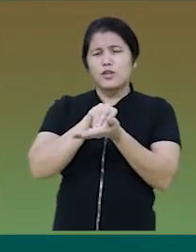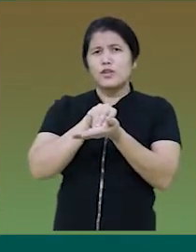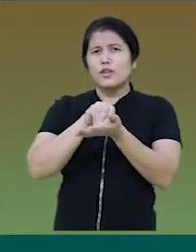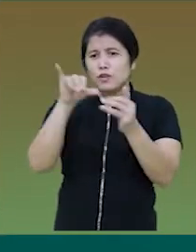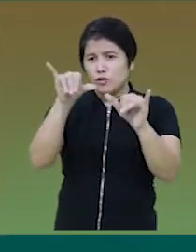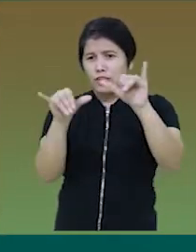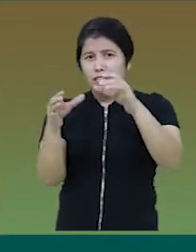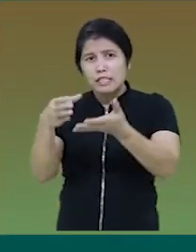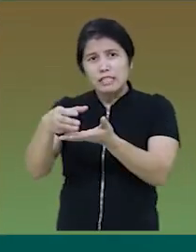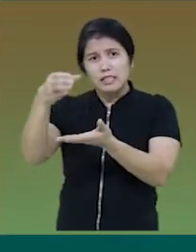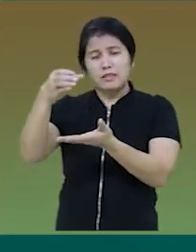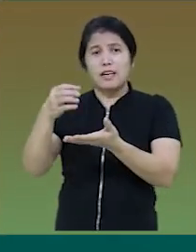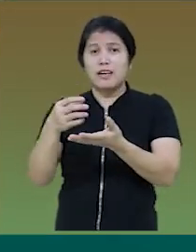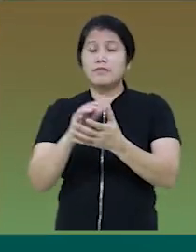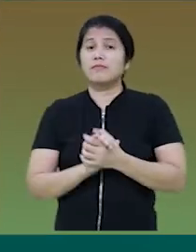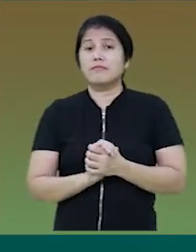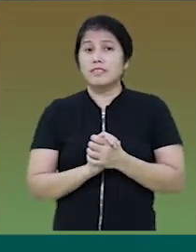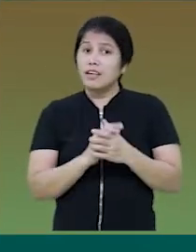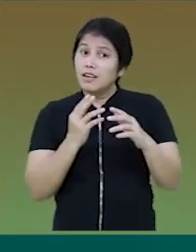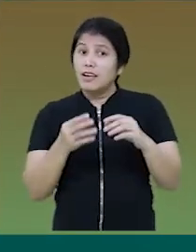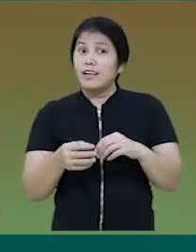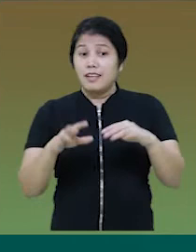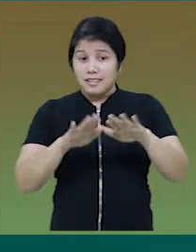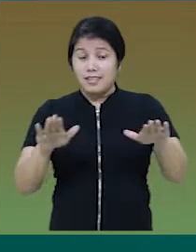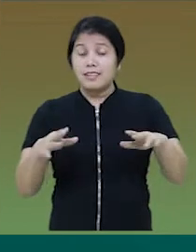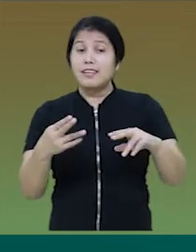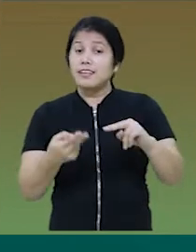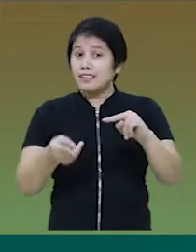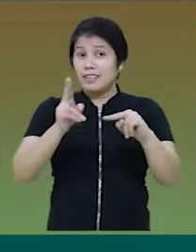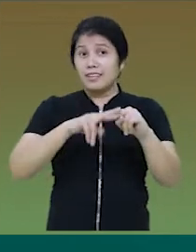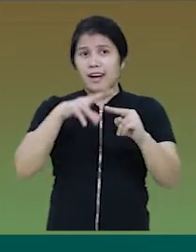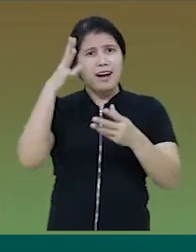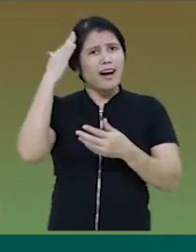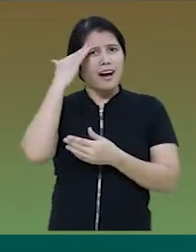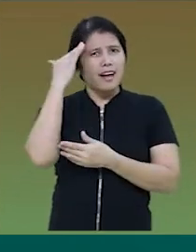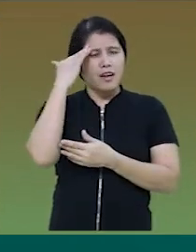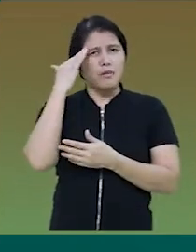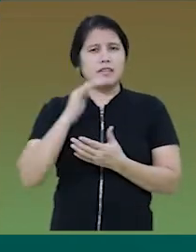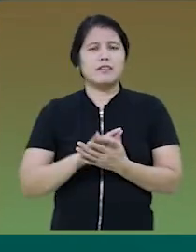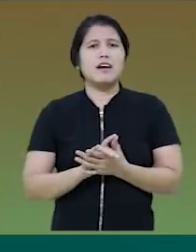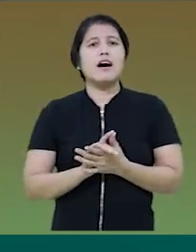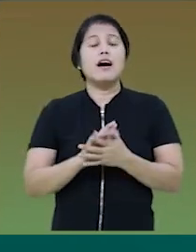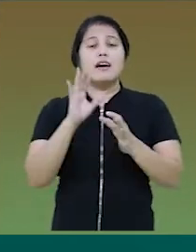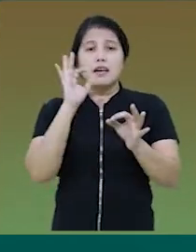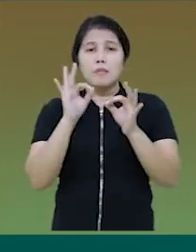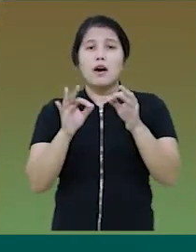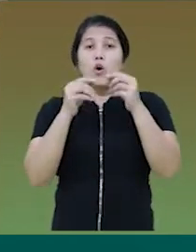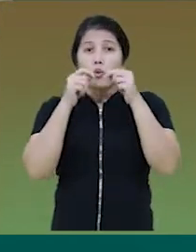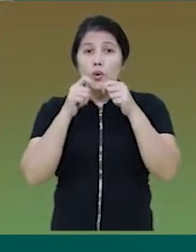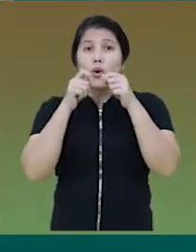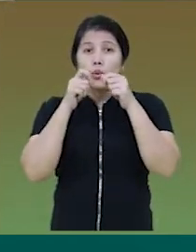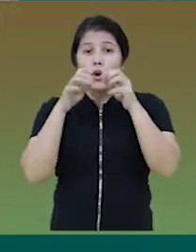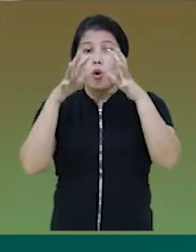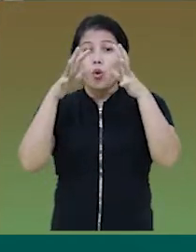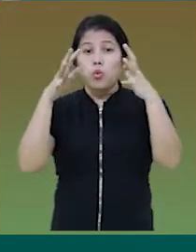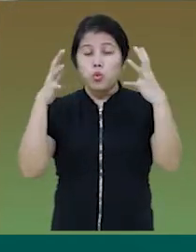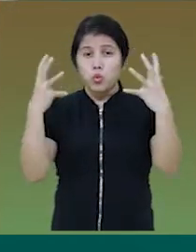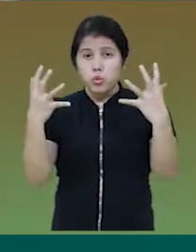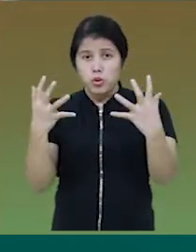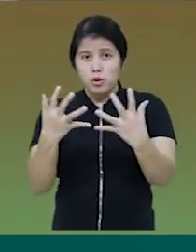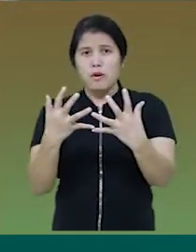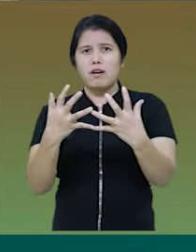lalagyan. Kids, isang dagdag aghalaman. Alam ba ninyo na kapag hinihipan ang lobo,